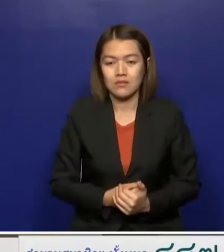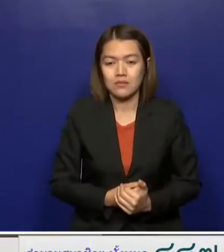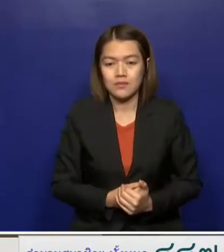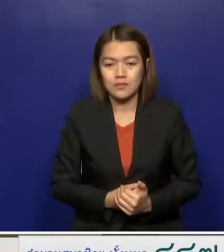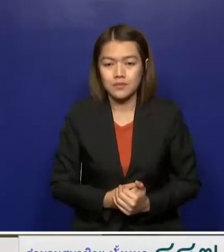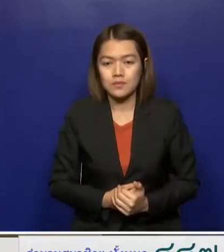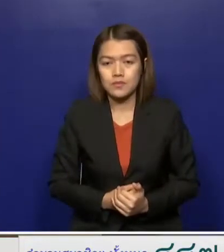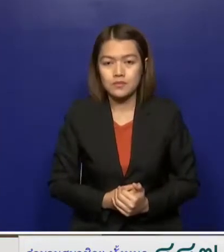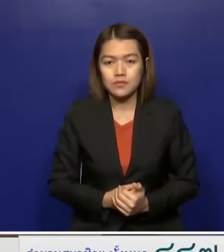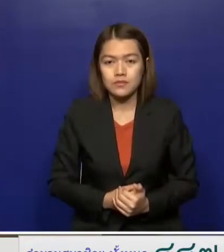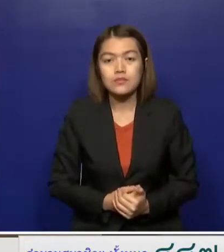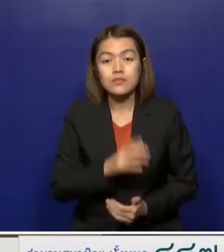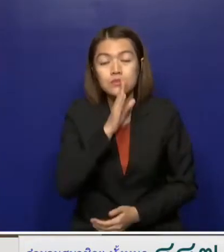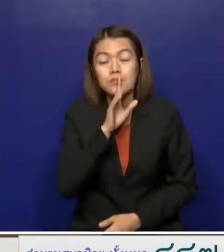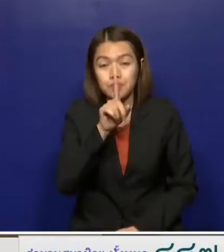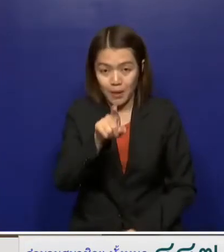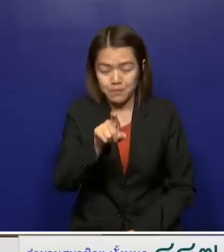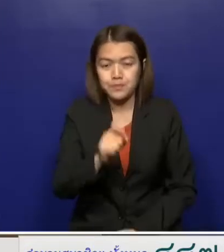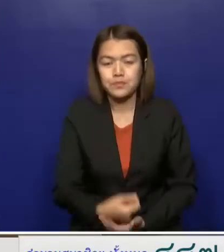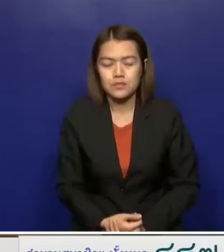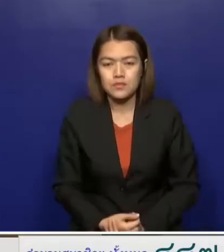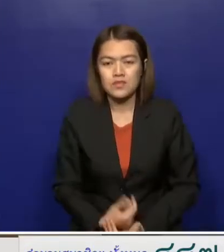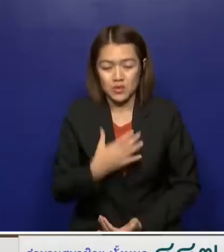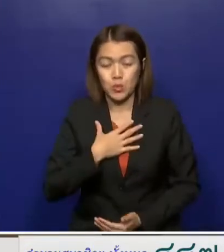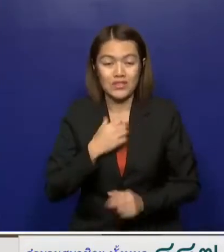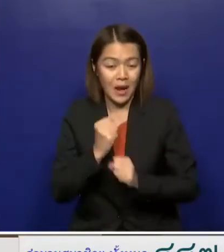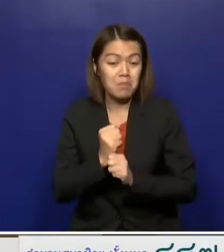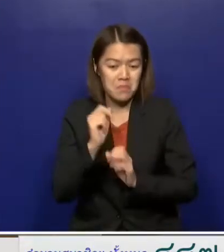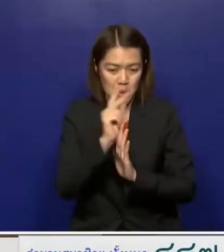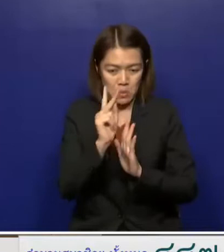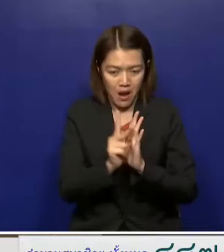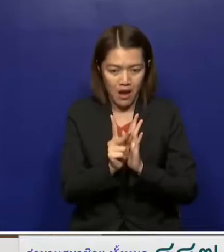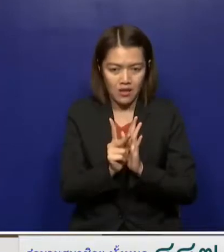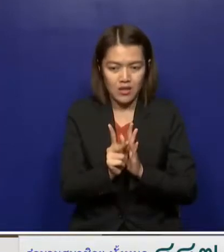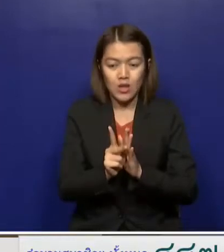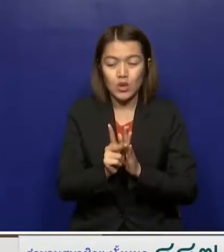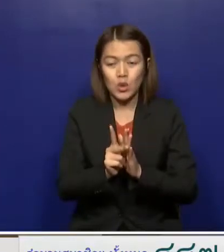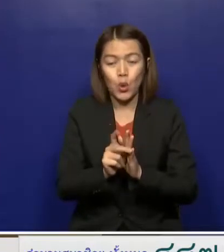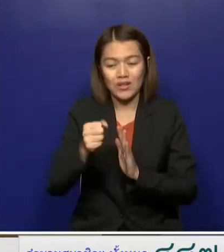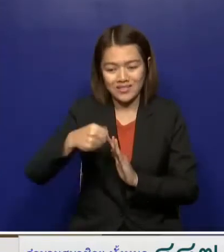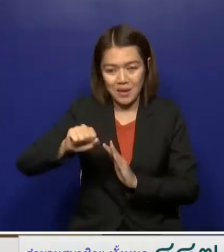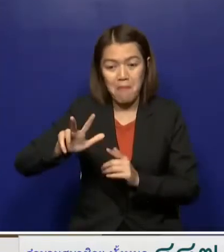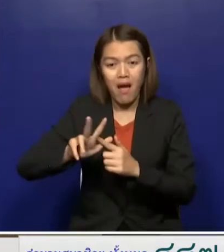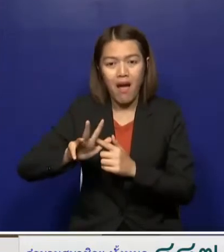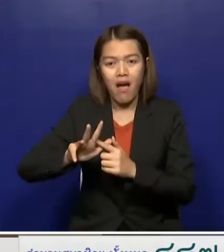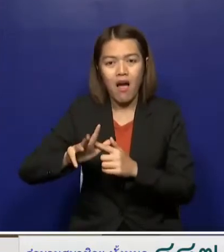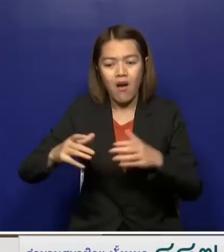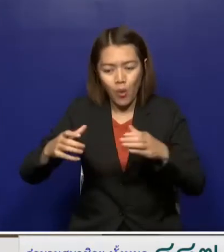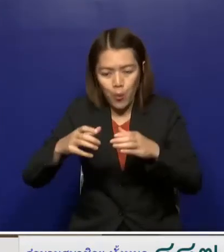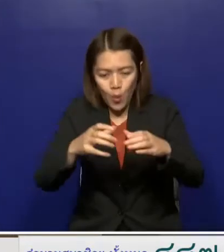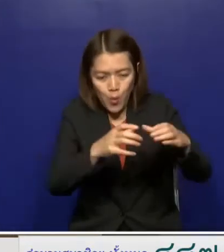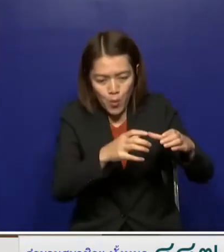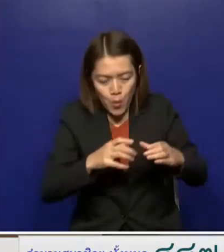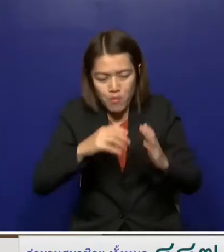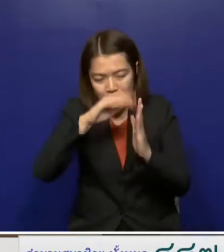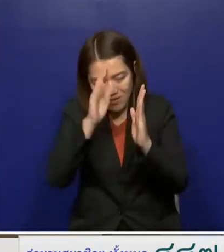ผมจะถามว่าถาเราได้ออกกฎหมายสภาชนเพราพึ่เมืองจะอยู่ในส่วนไหน